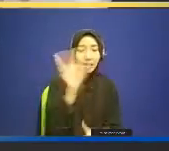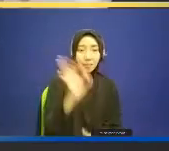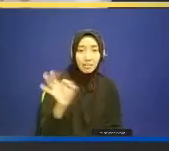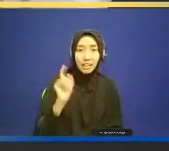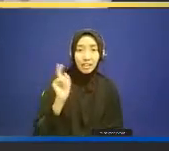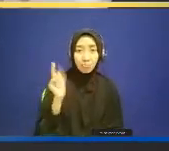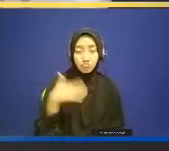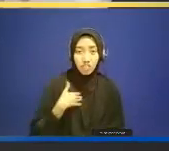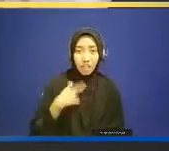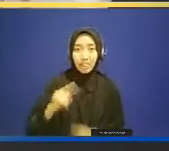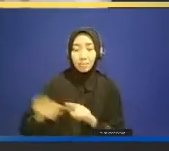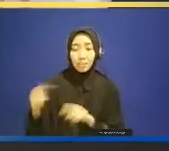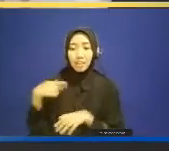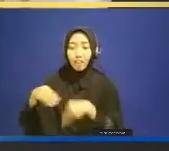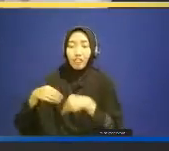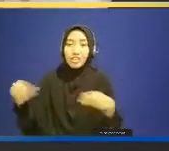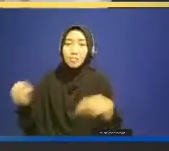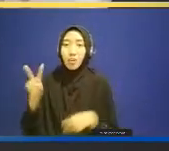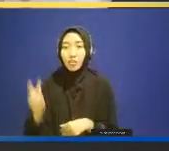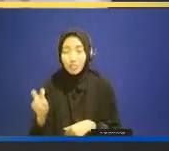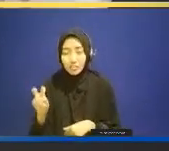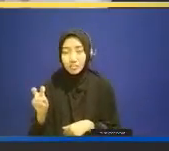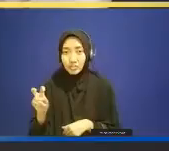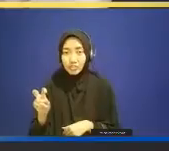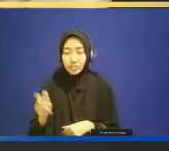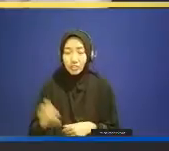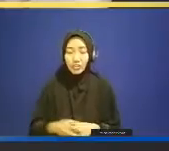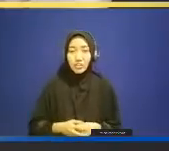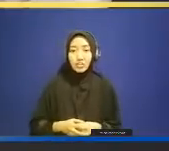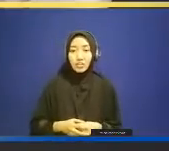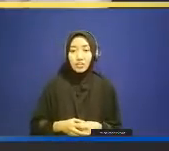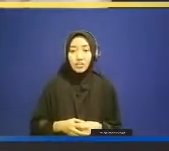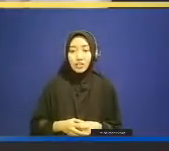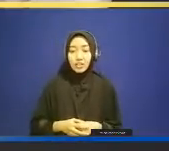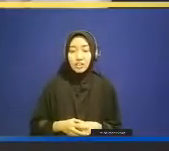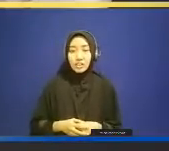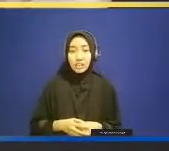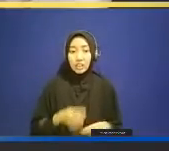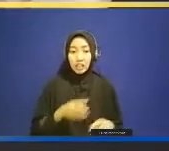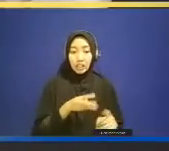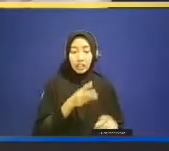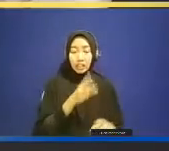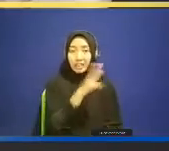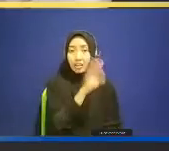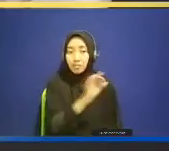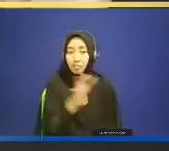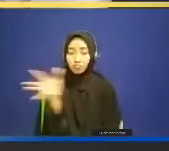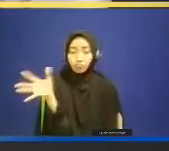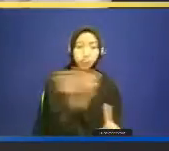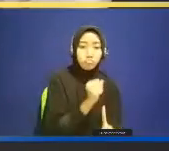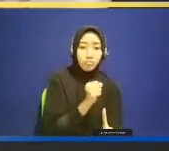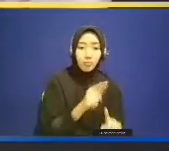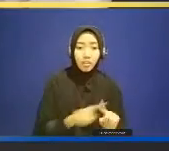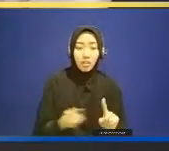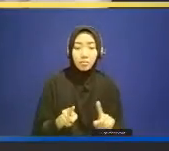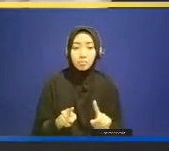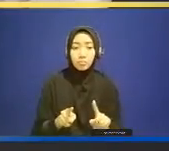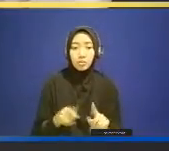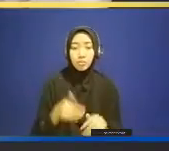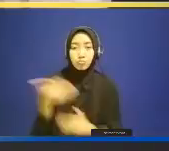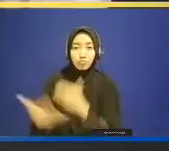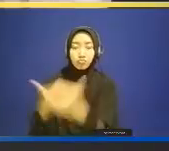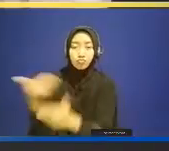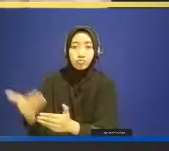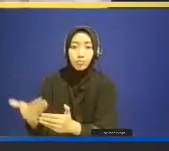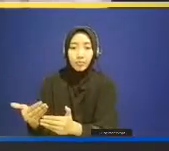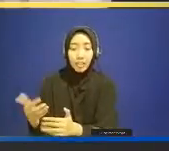persen tapi saya kira kita juga mesti fleksibel jangan sampai gara-gara ngejar 3% itu fiskalnya di taiten turley